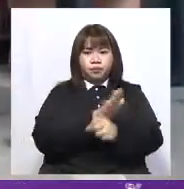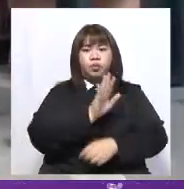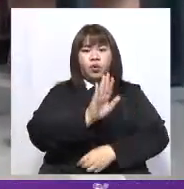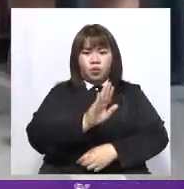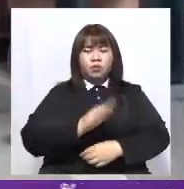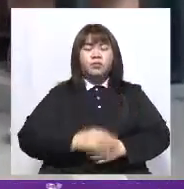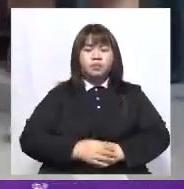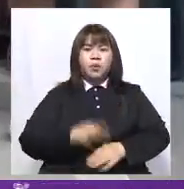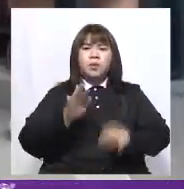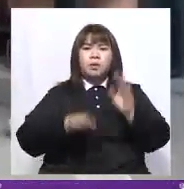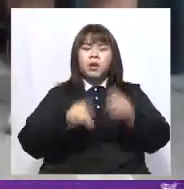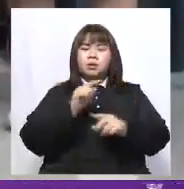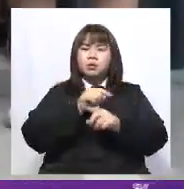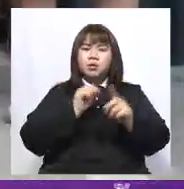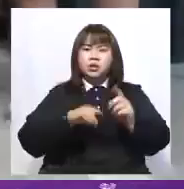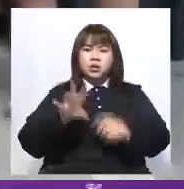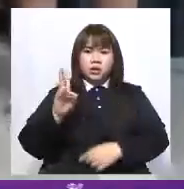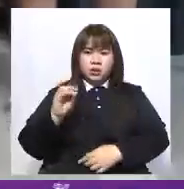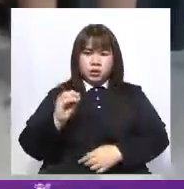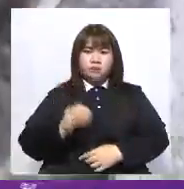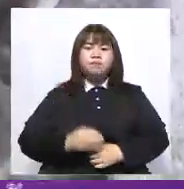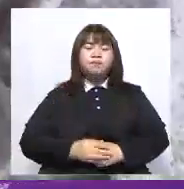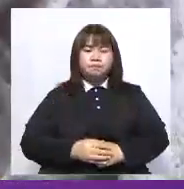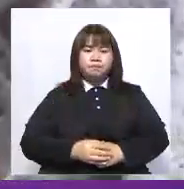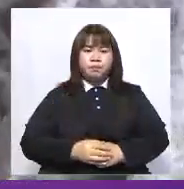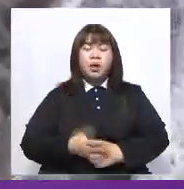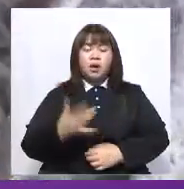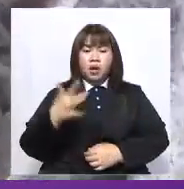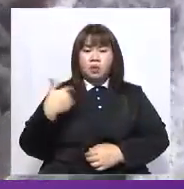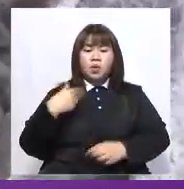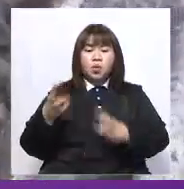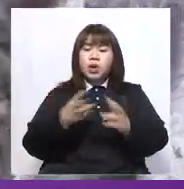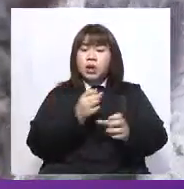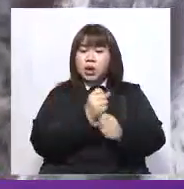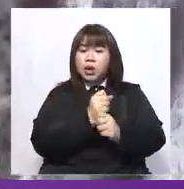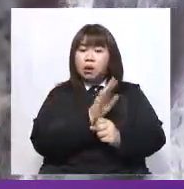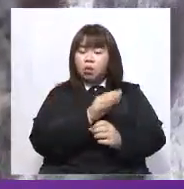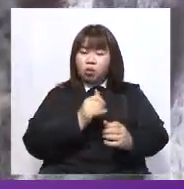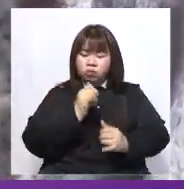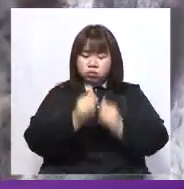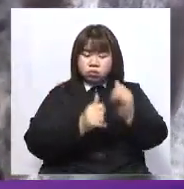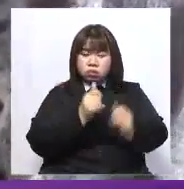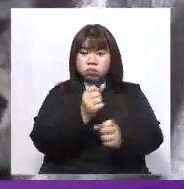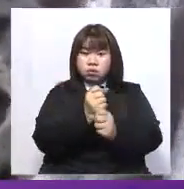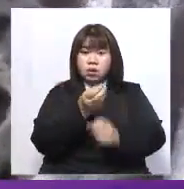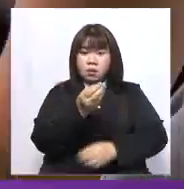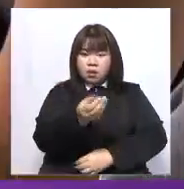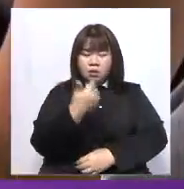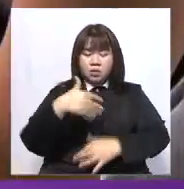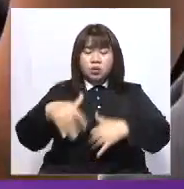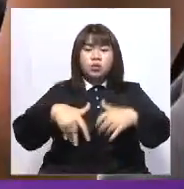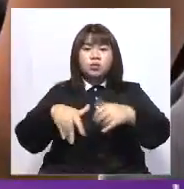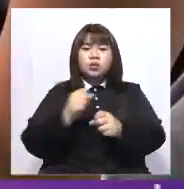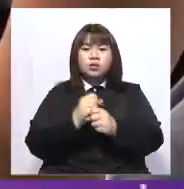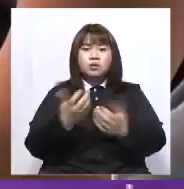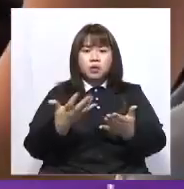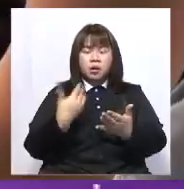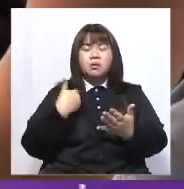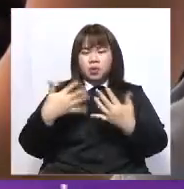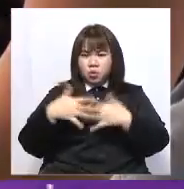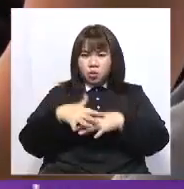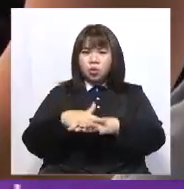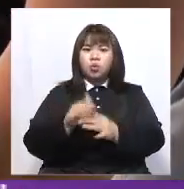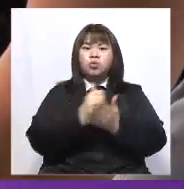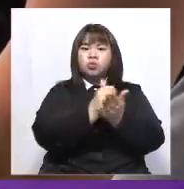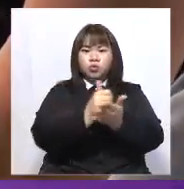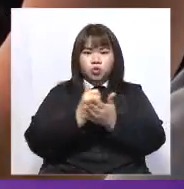ของจังหวัดไปแล้วกว่า 70% นอกจากการดำเนินการเชิงรุกของทางหน่วยงานภาครัฐแล้วนะครับประชาชนในพื้นที่เองก็ให้ความร่วมมือกับห